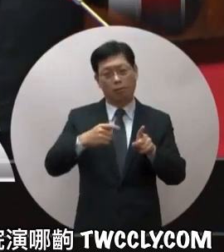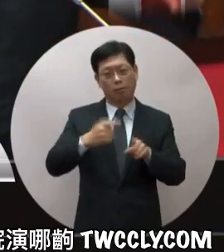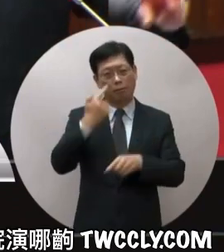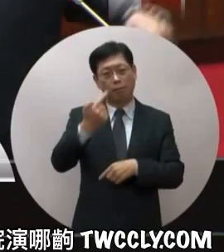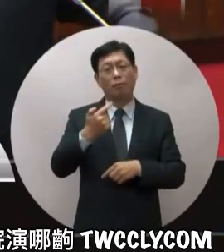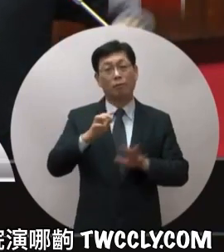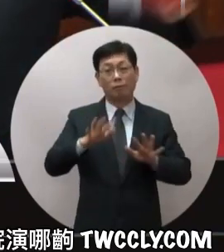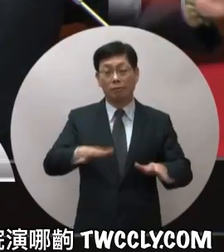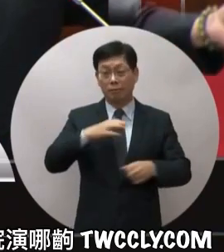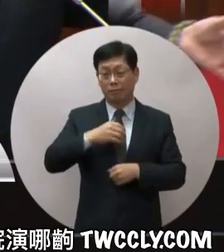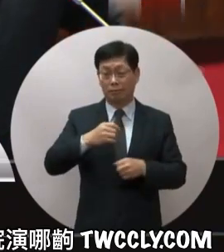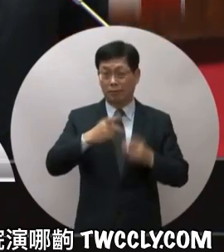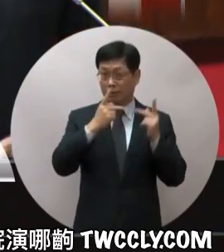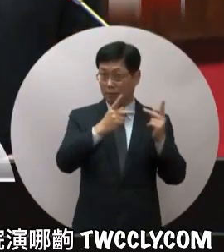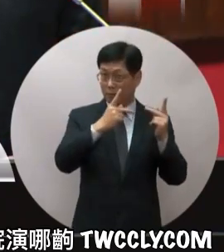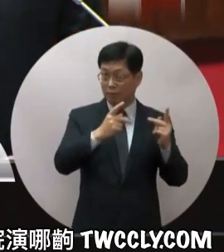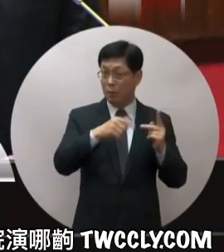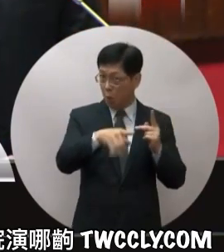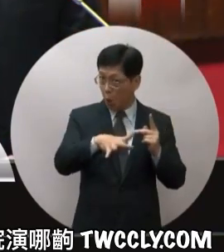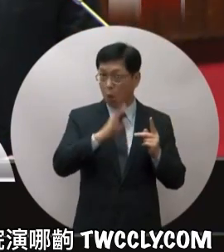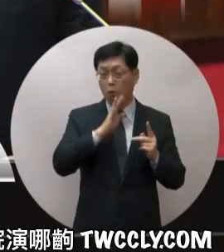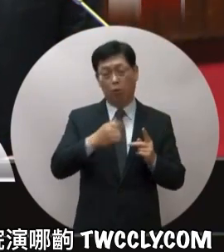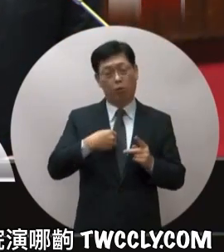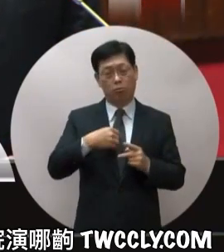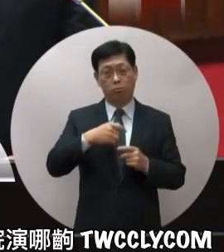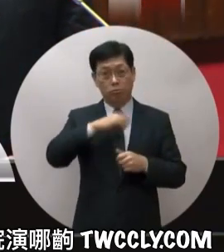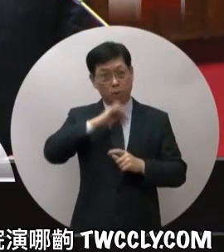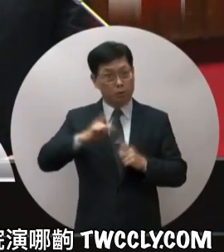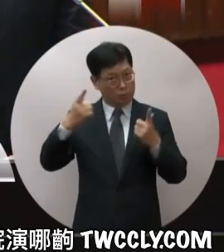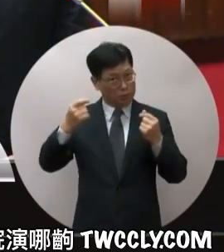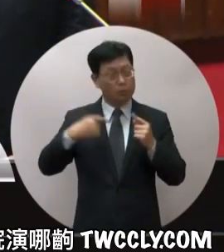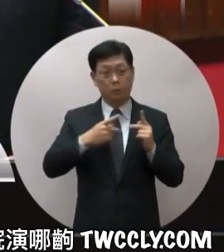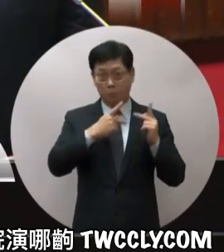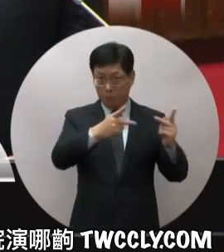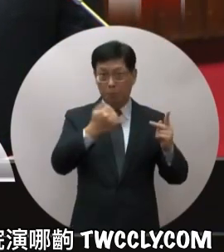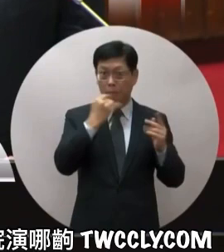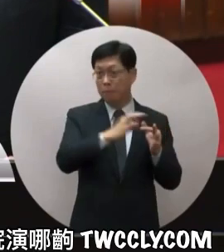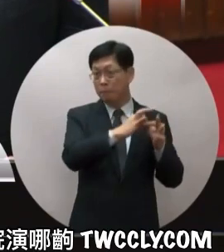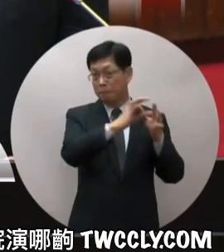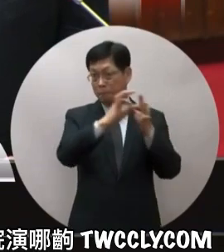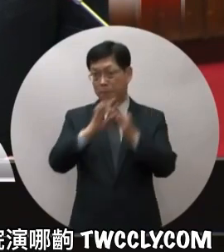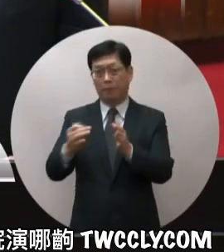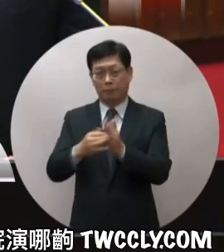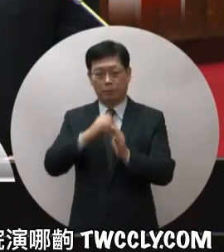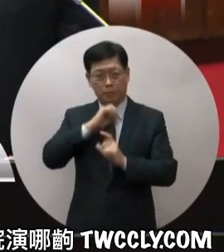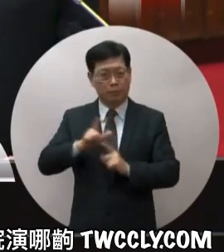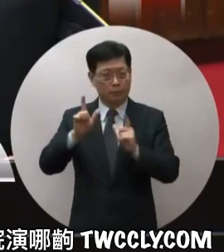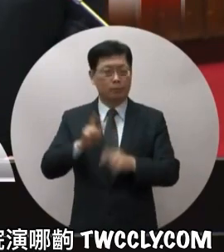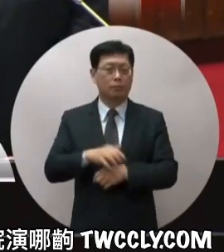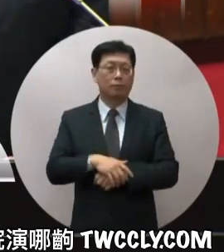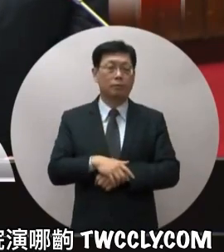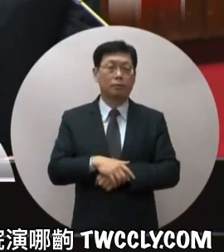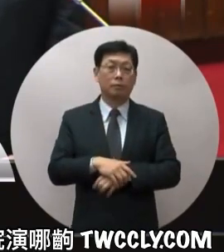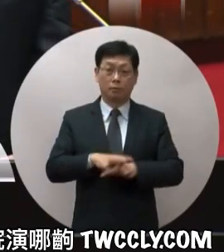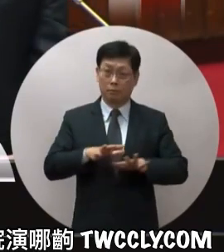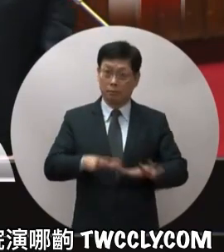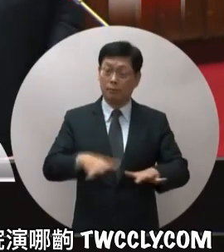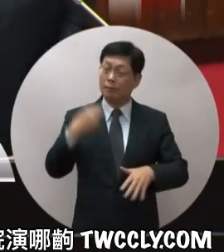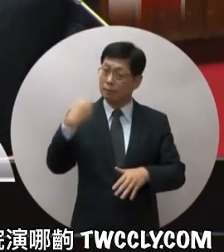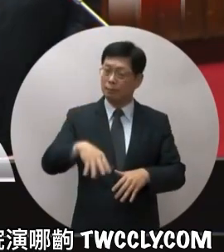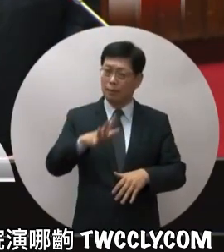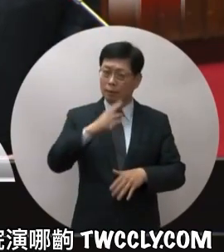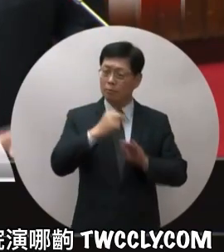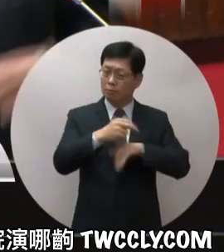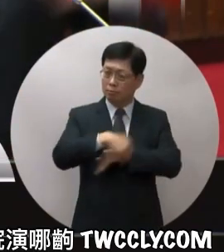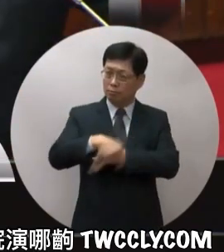是現在高節我們的屏東的鄉親都大家願望希望高節能夠延伸來到我們屏東那麼現在他也有整